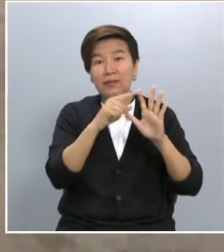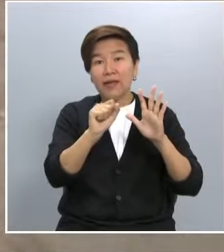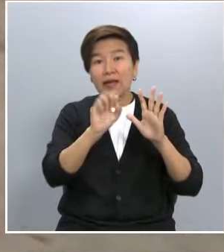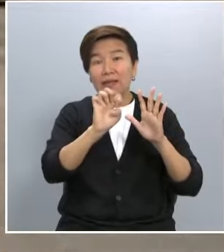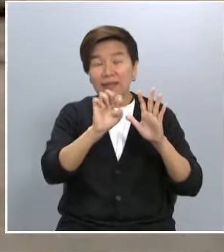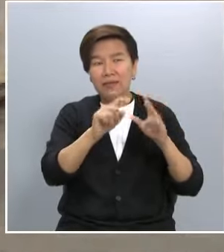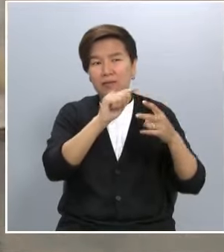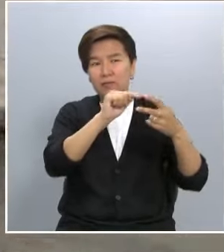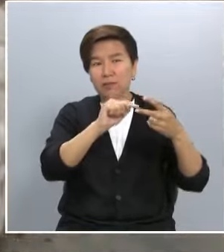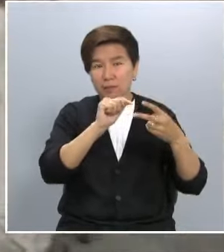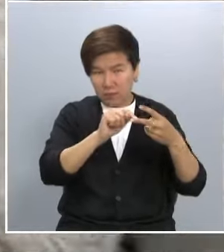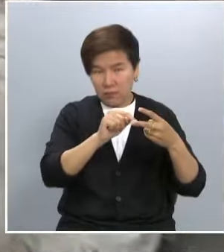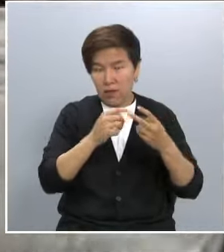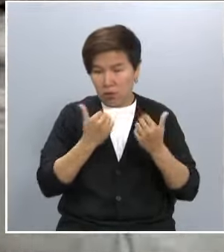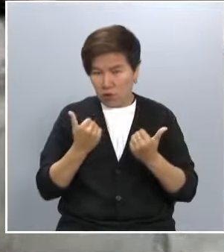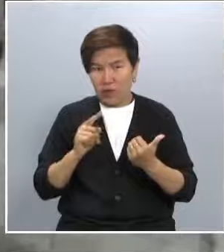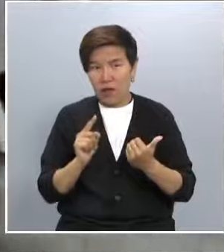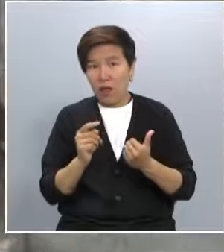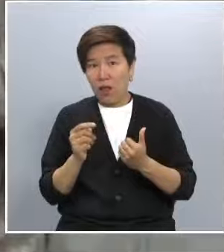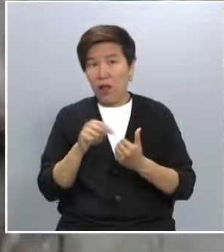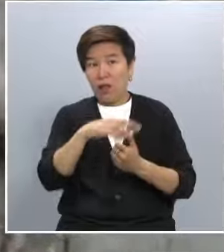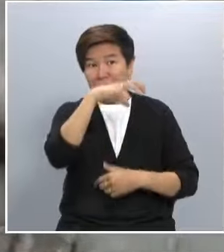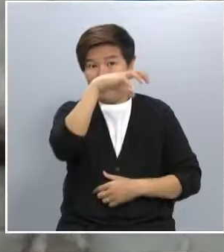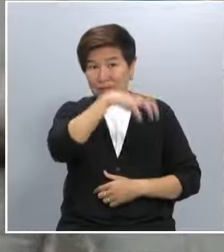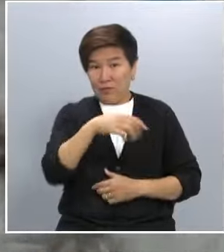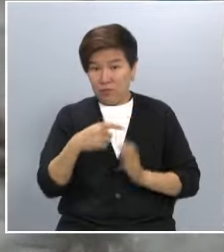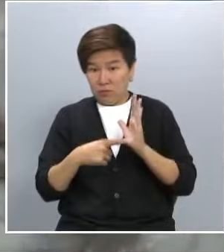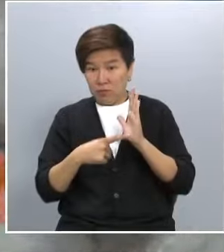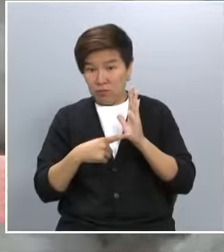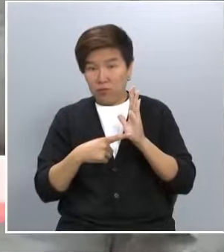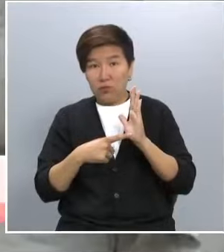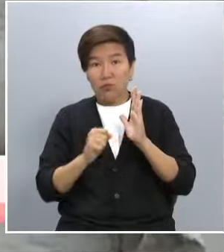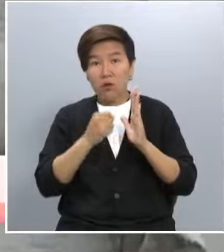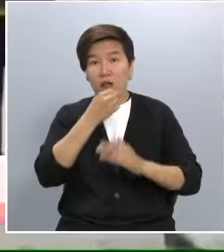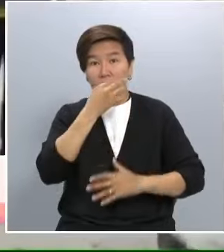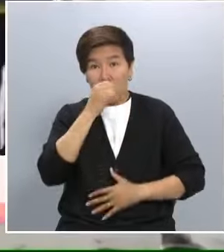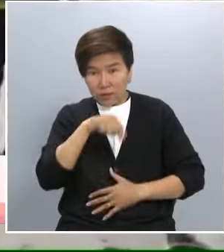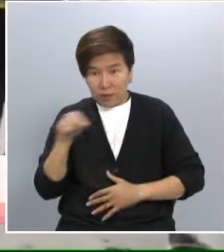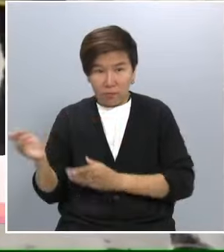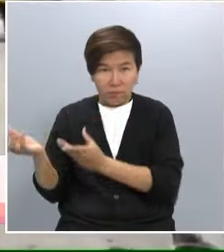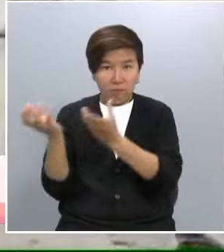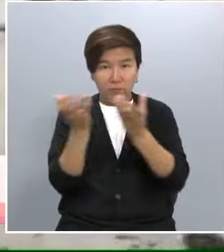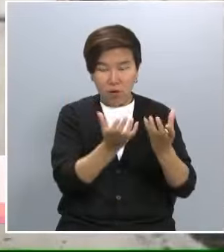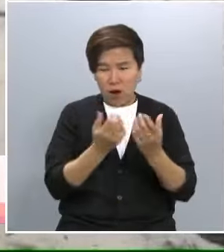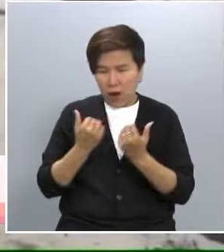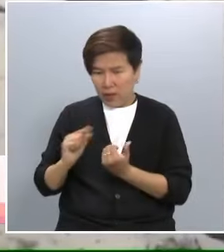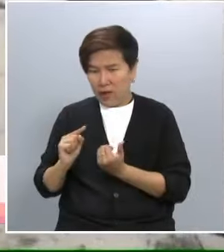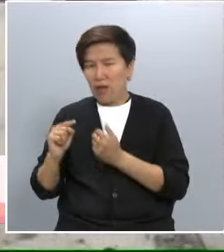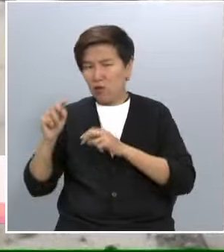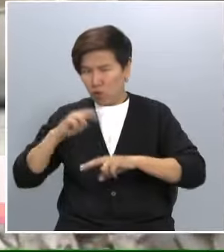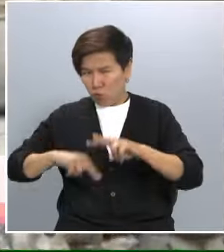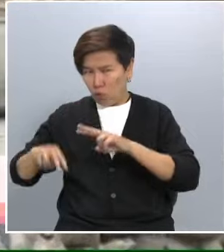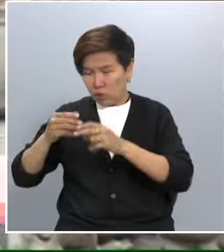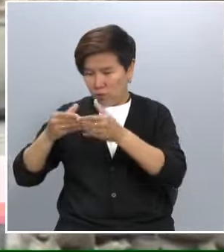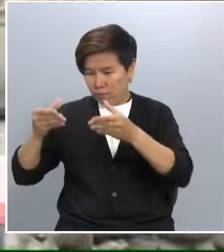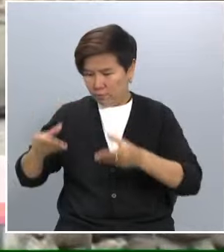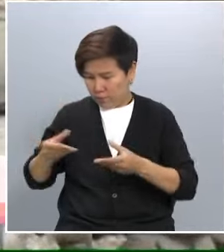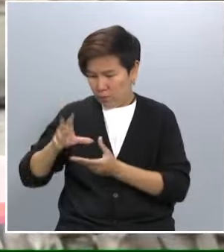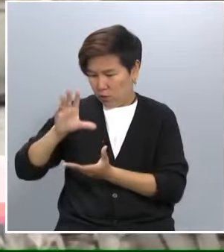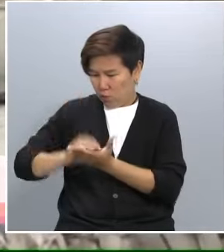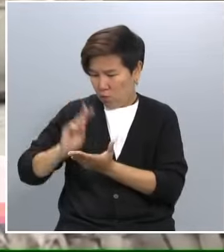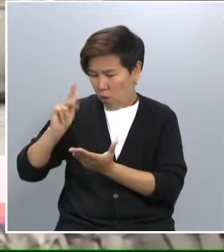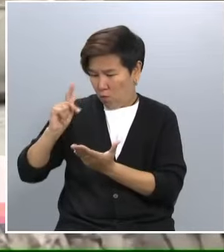ให้ผู้บริหารของกระทรวงอุตสาหกรรมแต่ก็ยืนยันว่าในกระบวนการพิจารณาอนุญาตจะเป็นไปตามคู่มือของโรงงานอุตสาหก